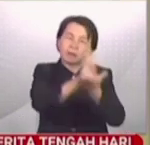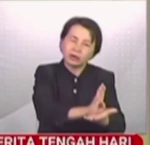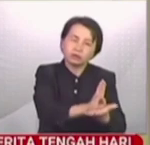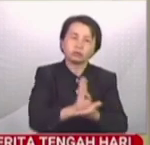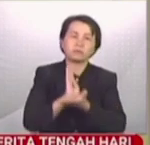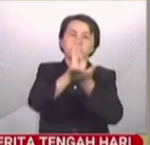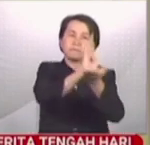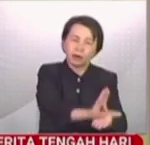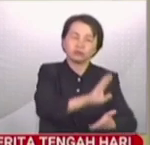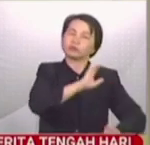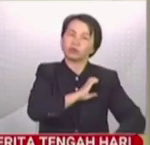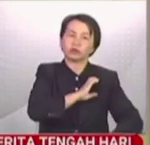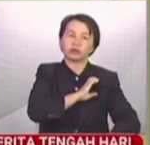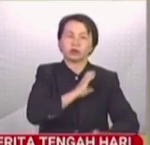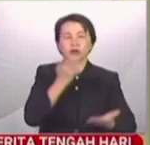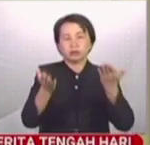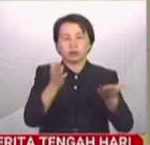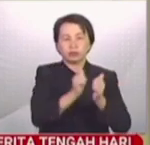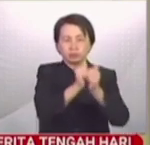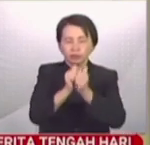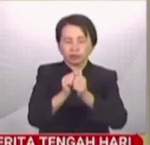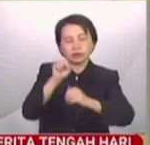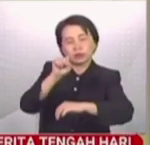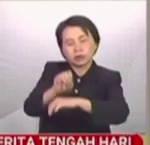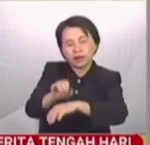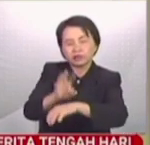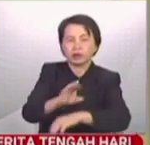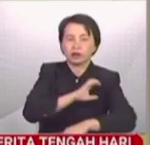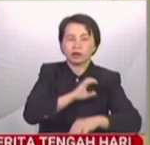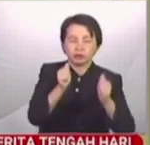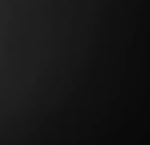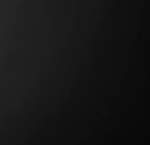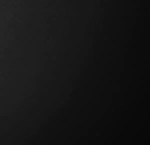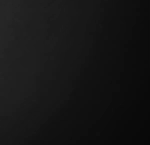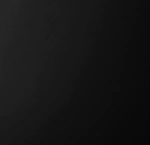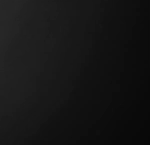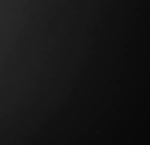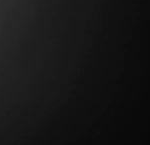Ya, membantu. Mungkin bersama-sama menasihat, bersama-sama pihak polis untuk menasihat.